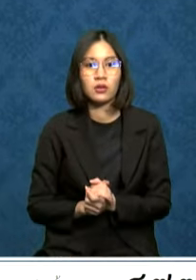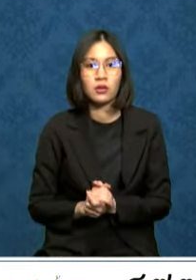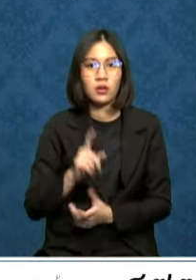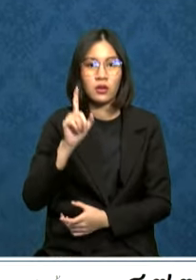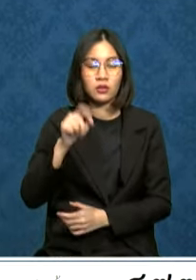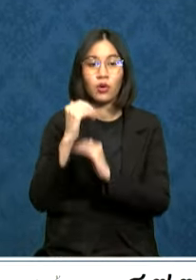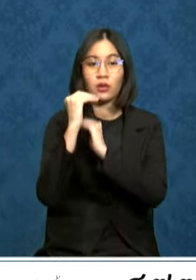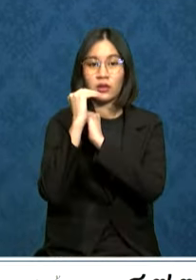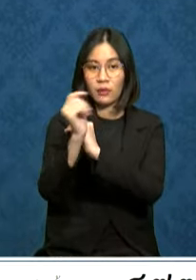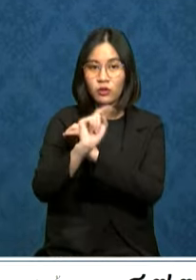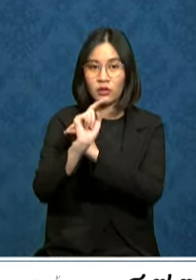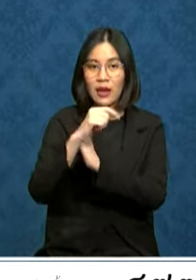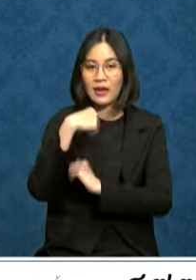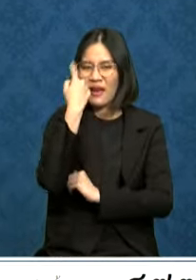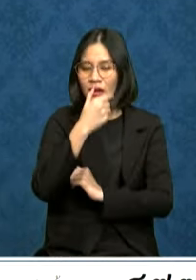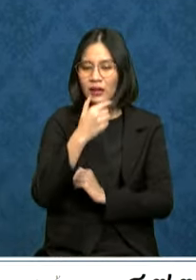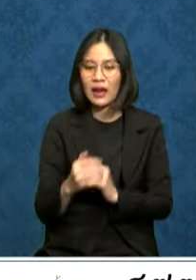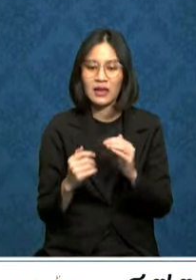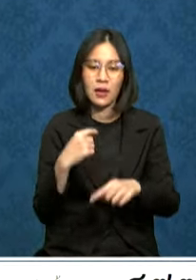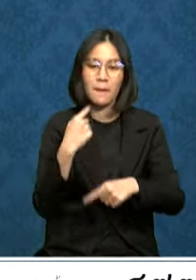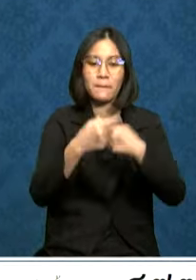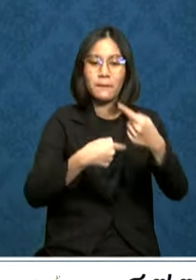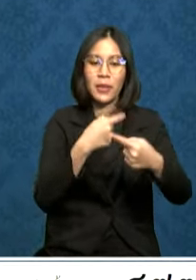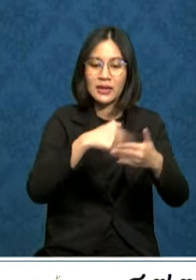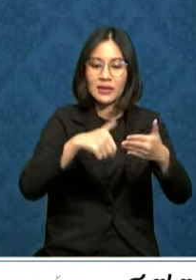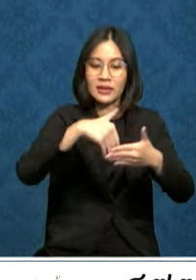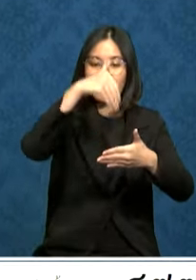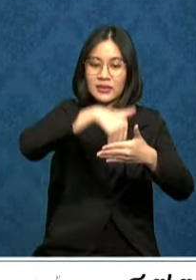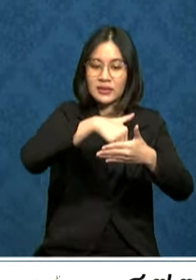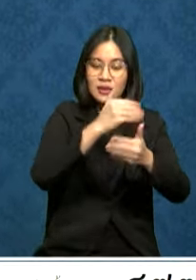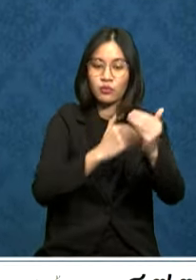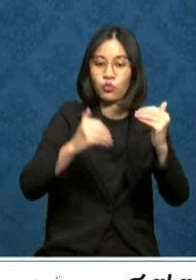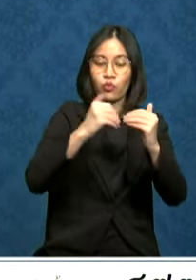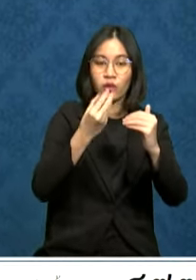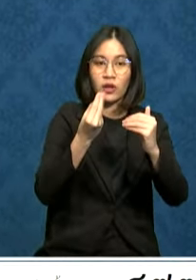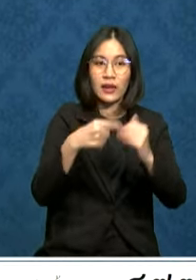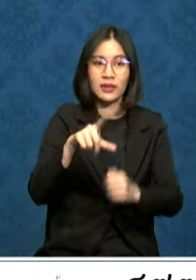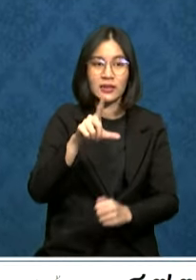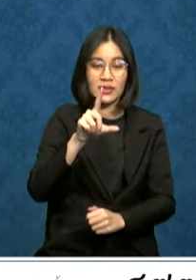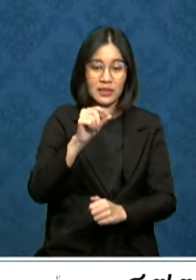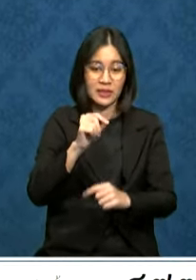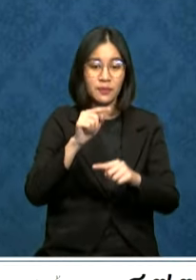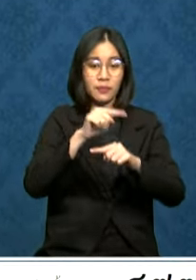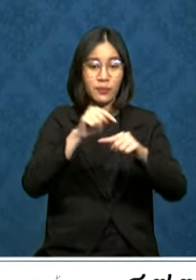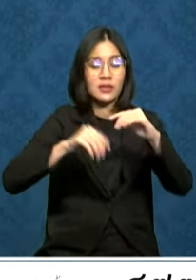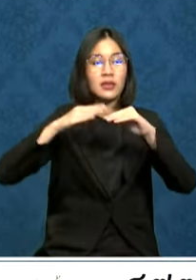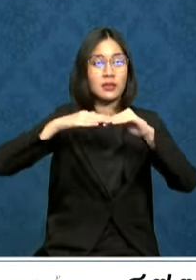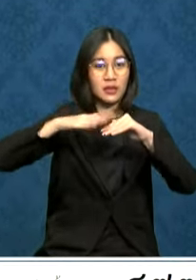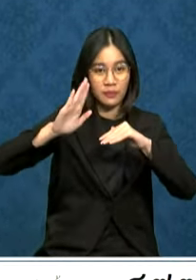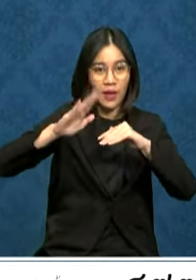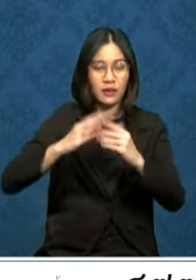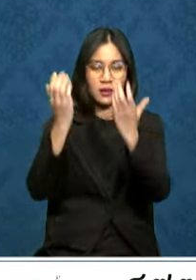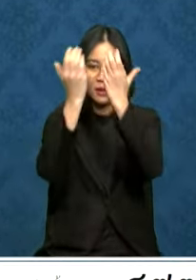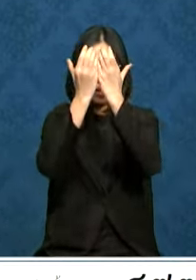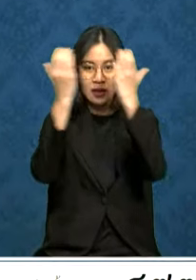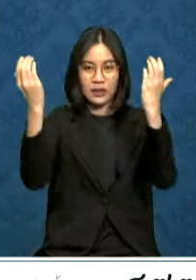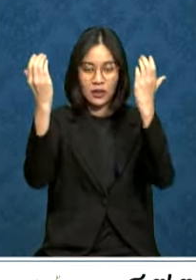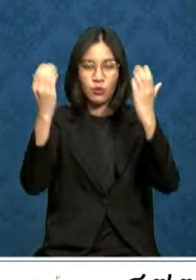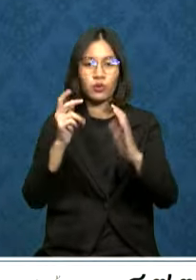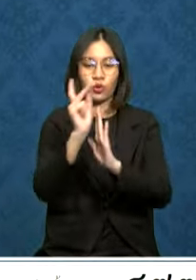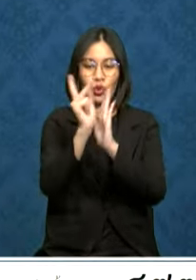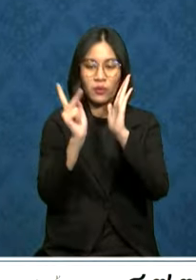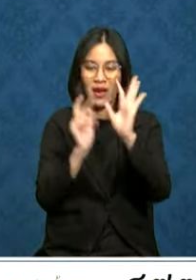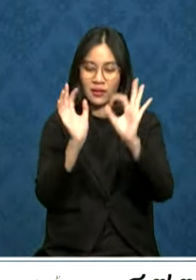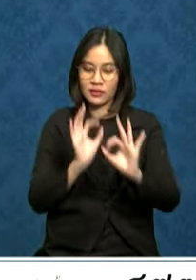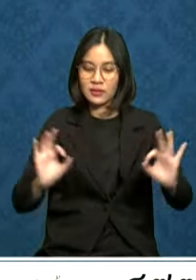ต้องกำหนดบอกว่าคนมาใช้สิินั้นจะต้องไม่น้อยกวา 10%เพรฉั้นรฐมนูลเป็นกฎหมายที่สำคั